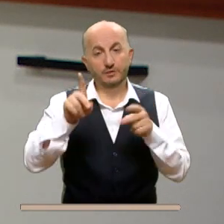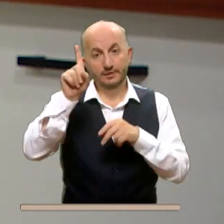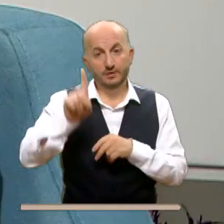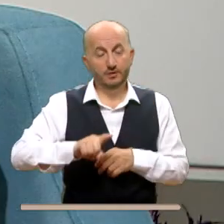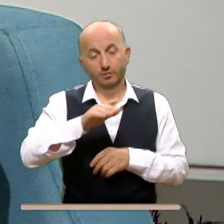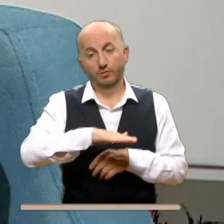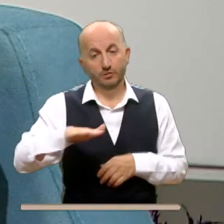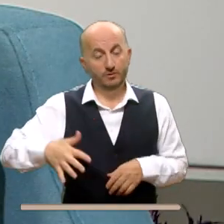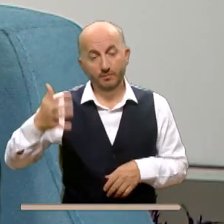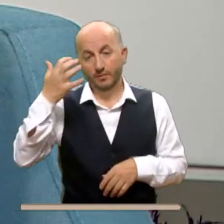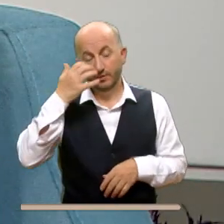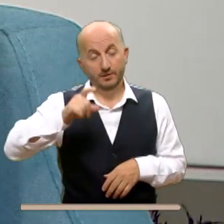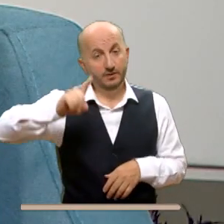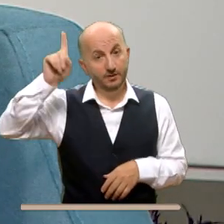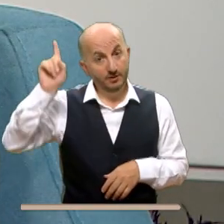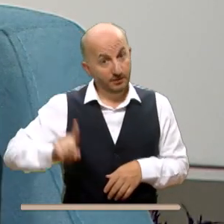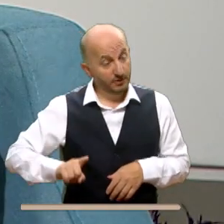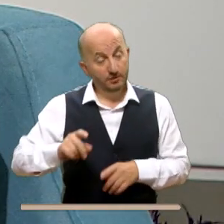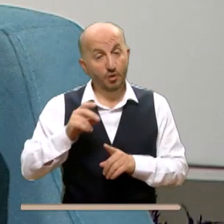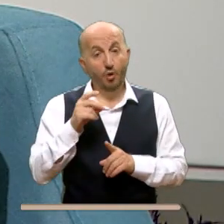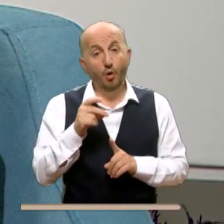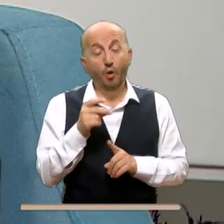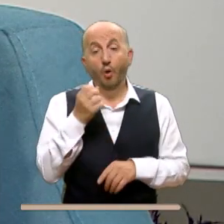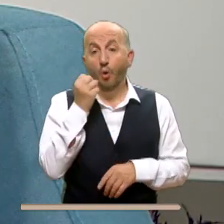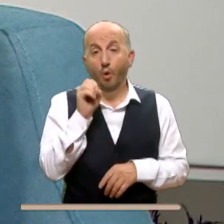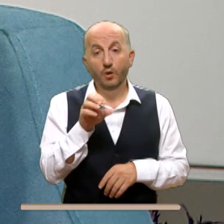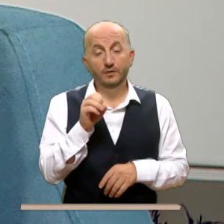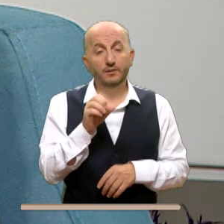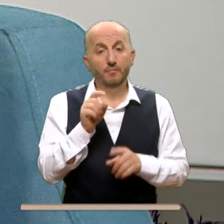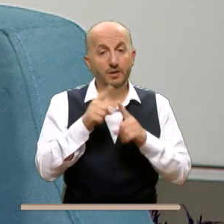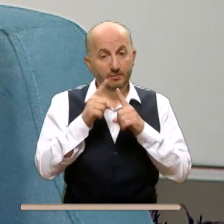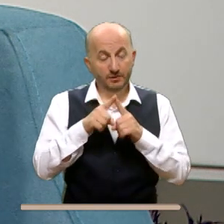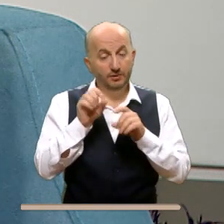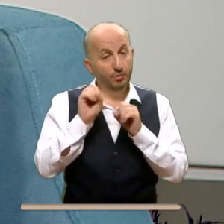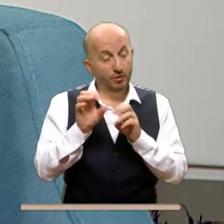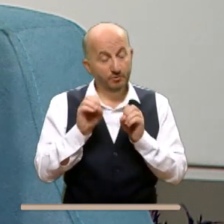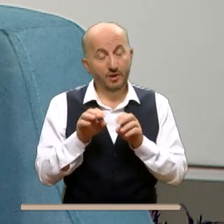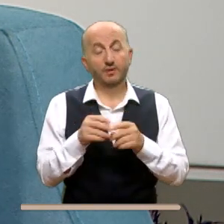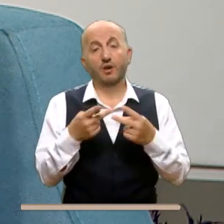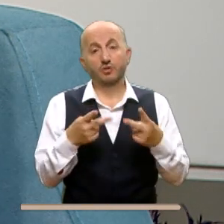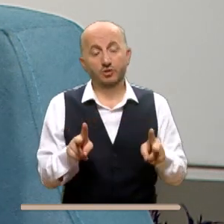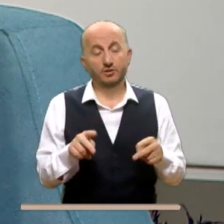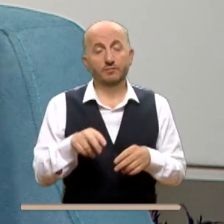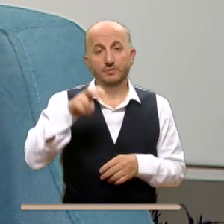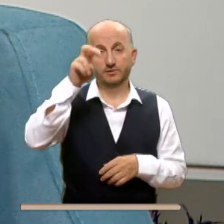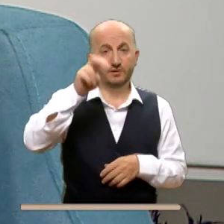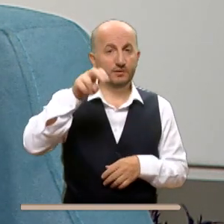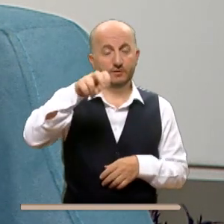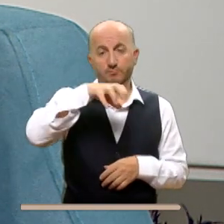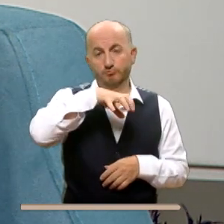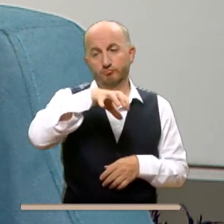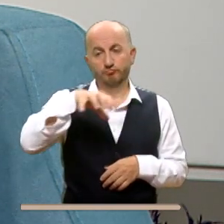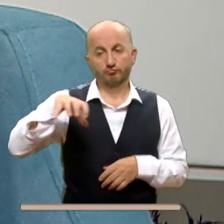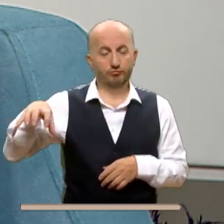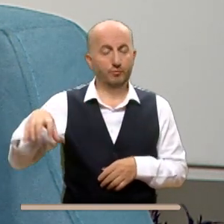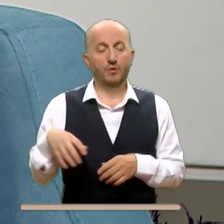evet. İlk öğretim matematik öğretmenliği de açıldığında bizim bu sene 8 programımıza eğitim